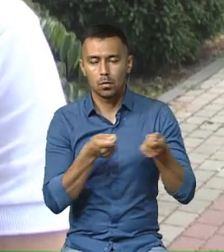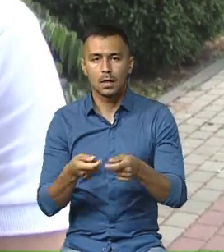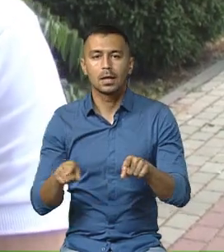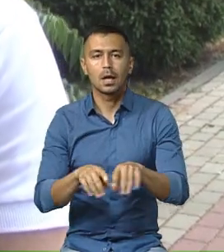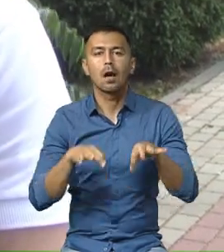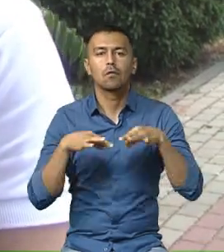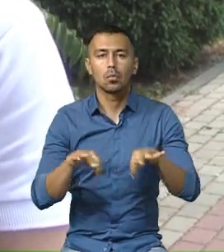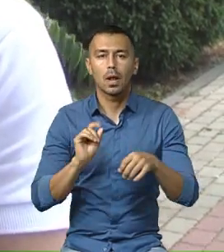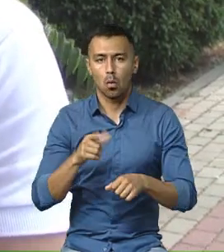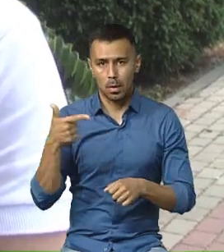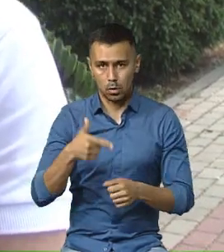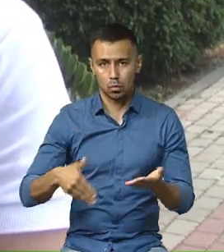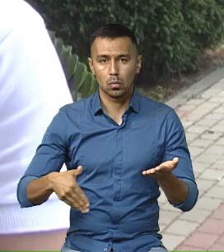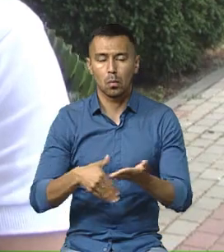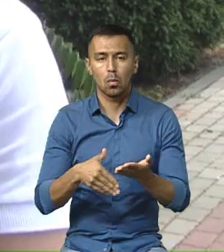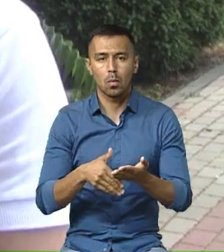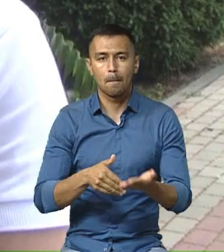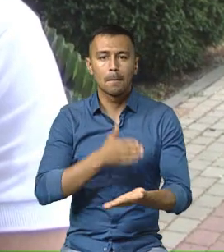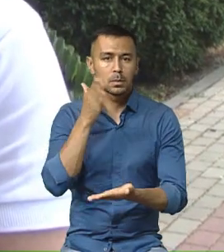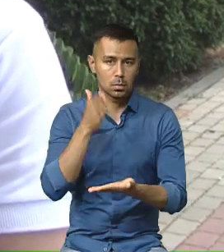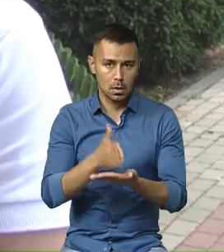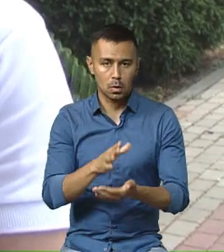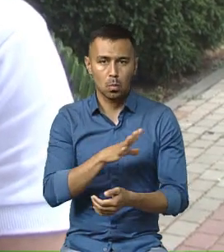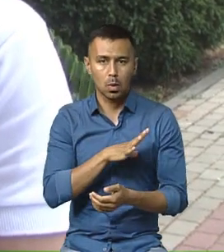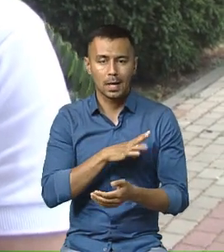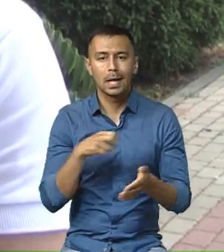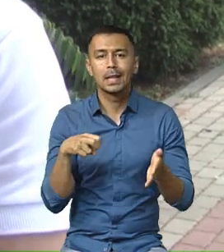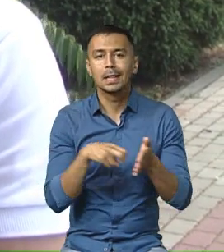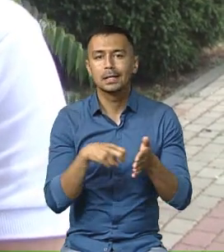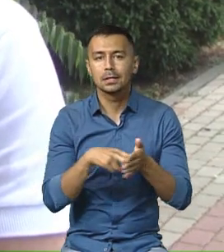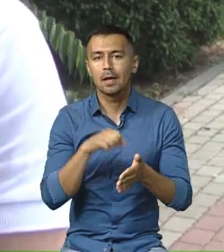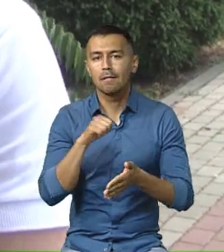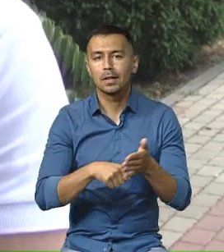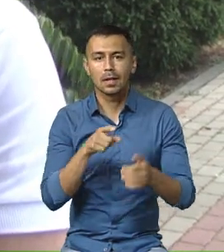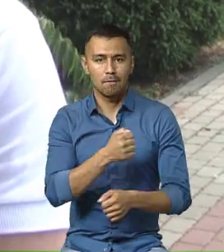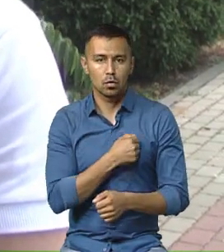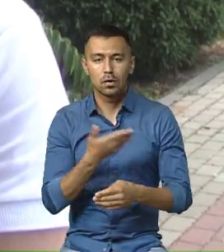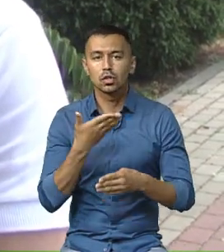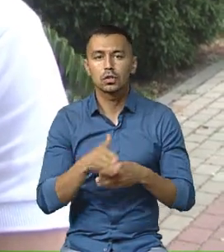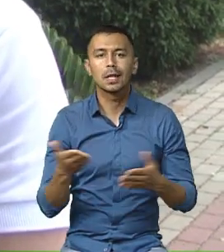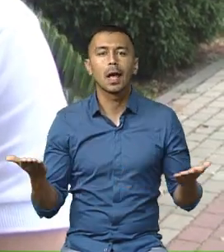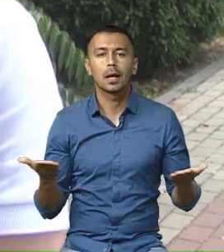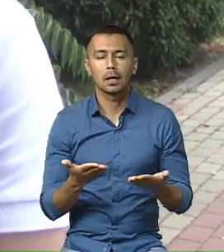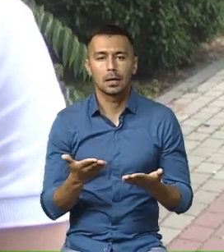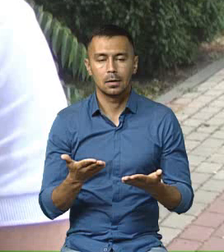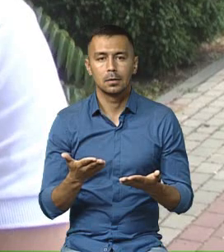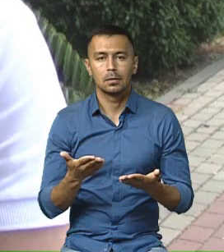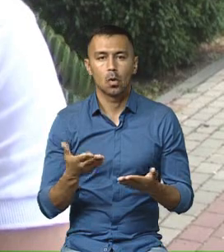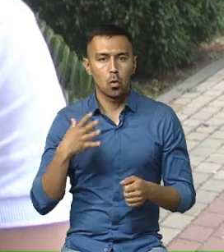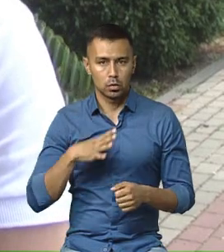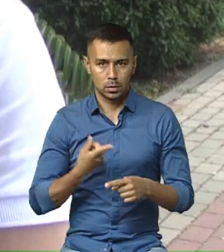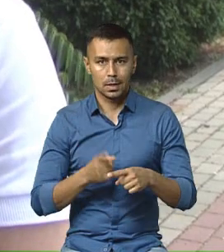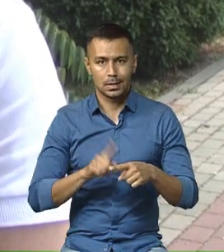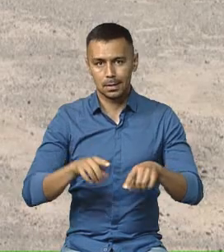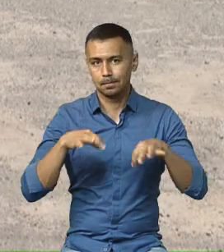як гуманітарна допомога, безпосередньо були листи від тих військових частин, які все-таки очікують ці